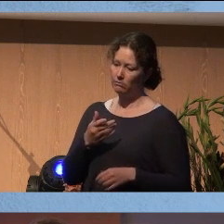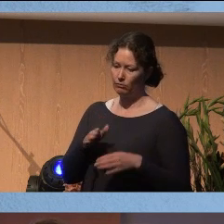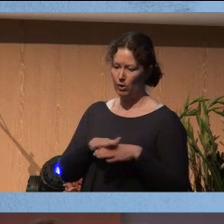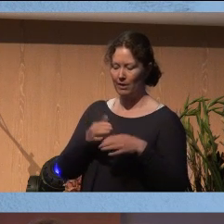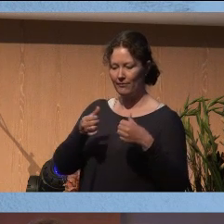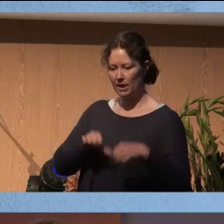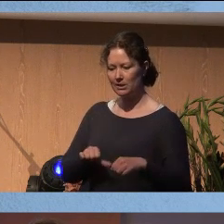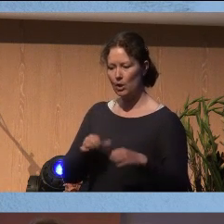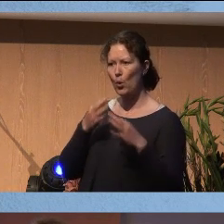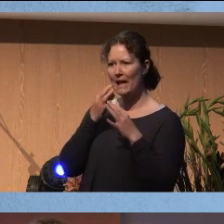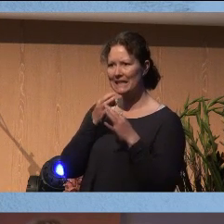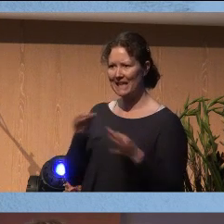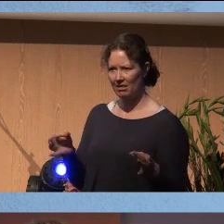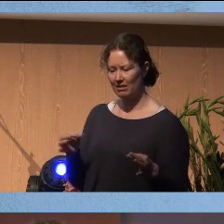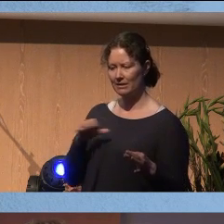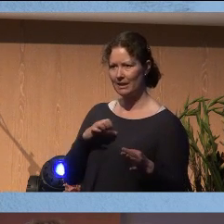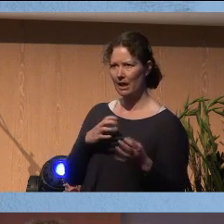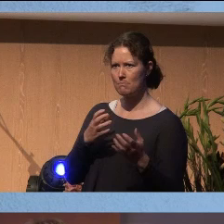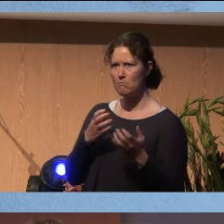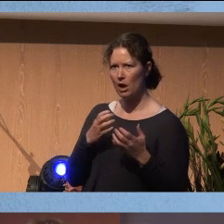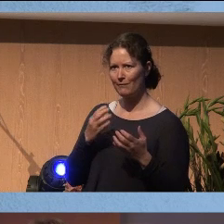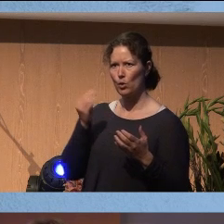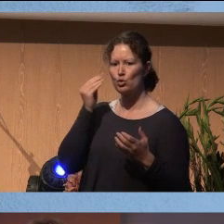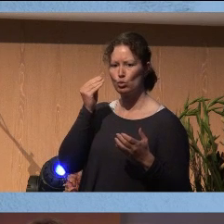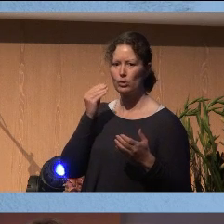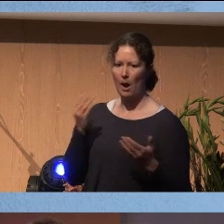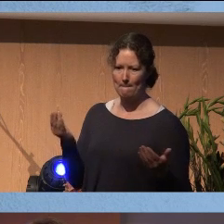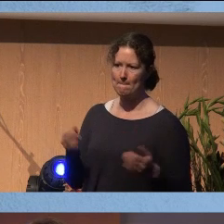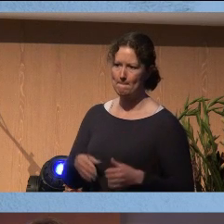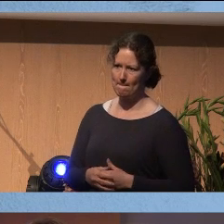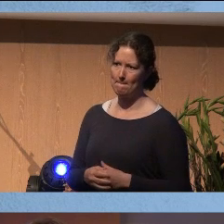å erkjenne sin mangelfulle kunnskap.